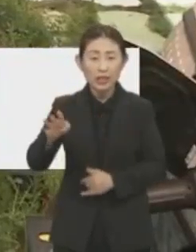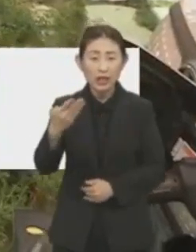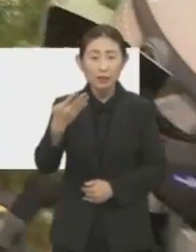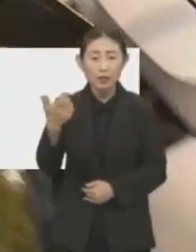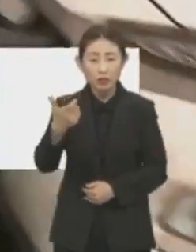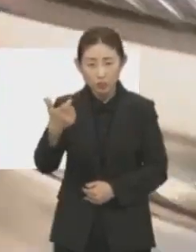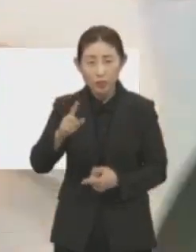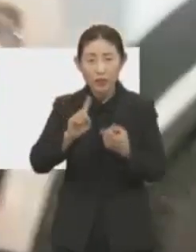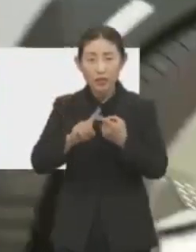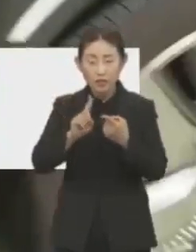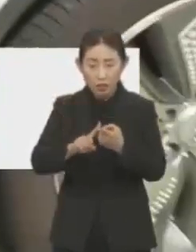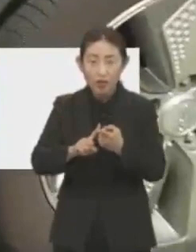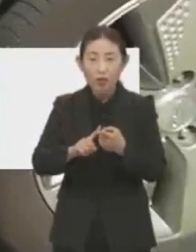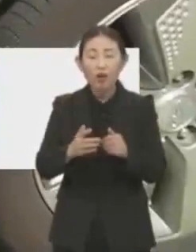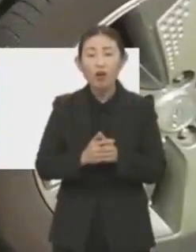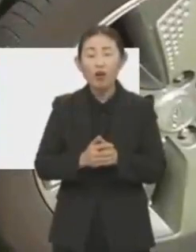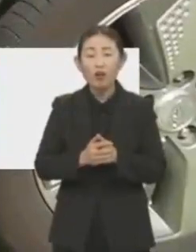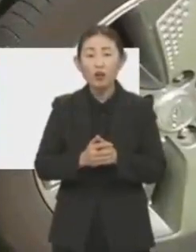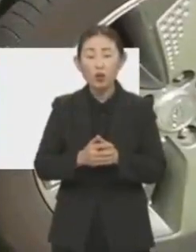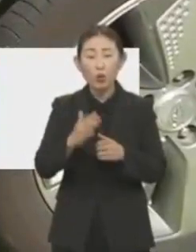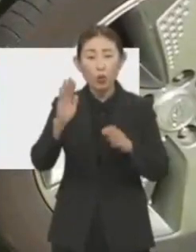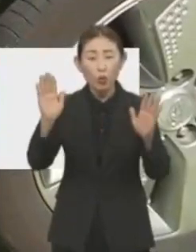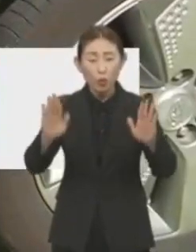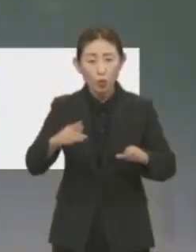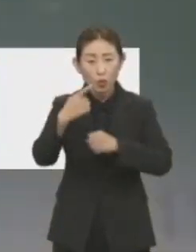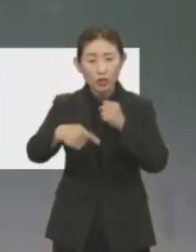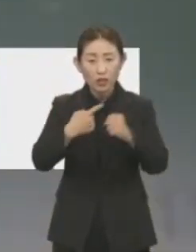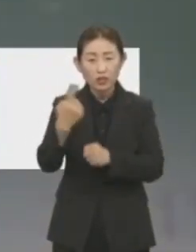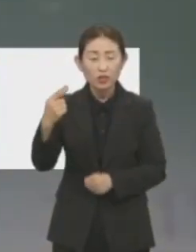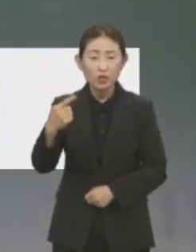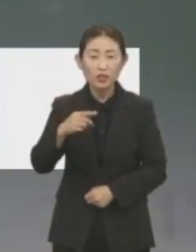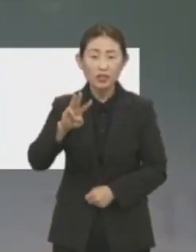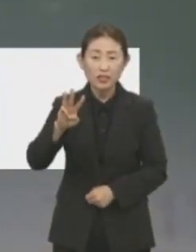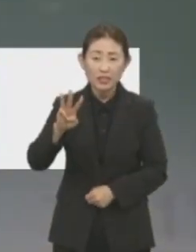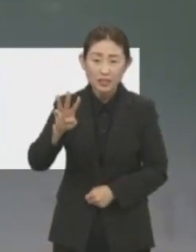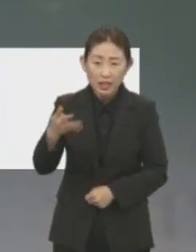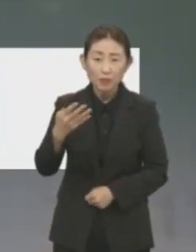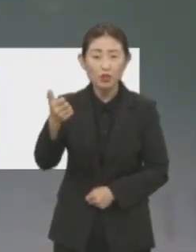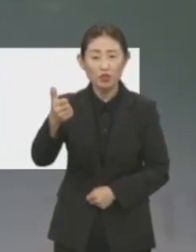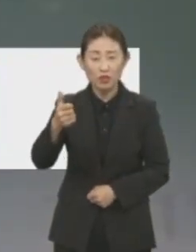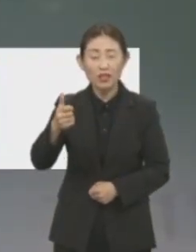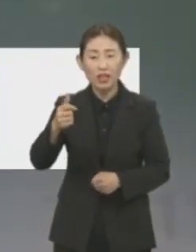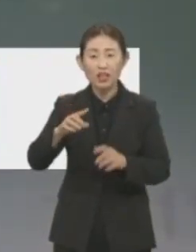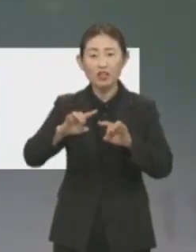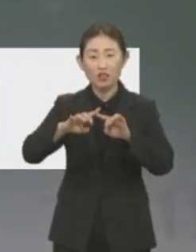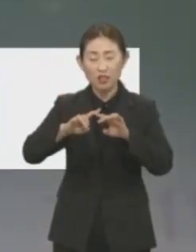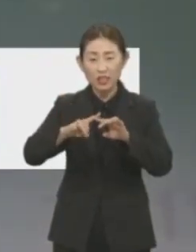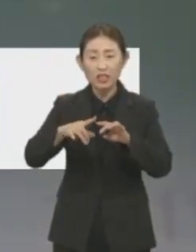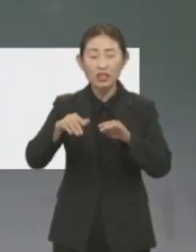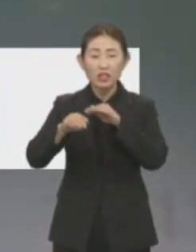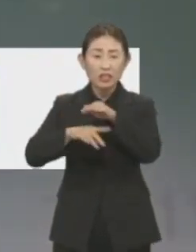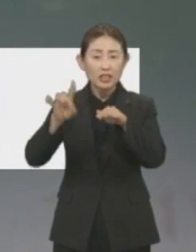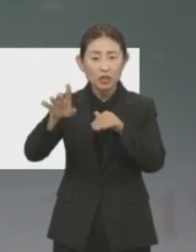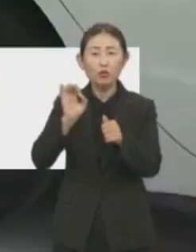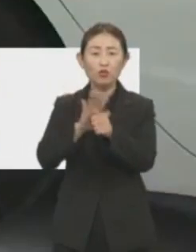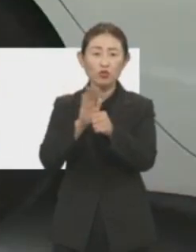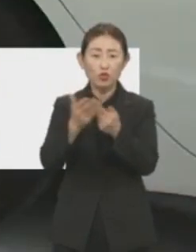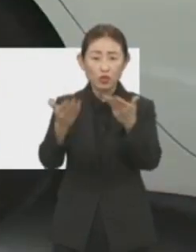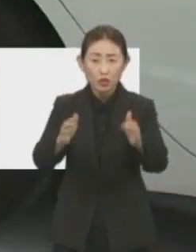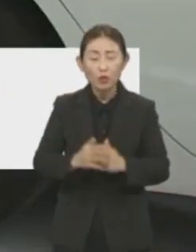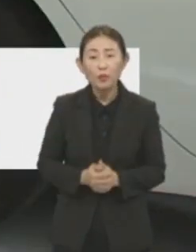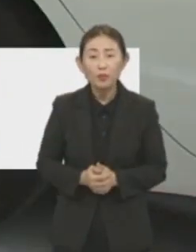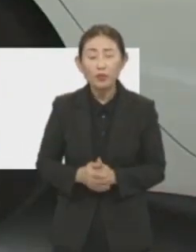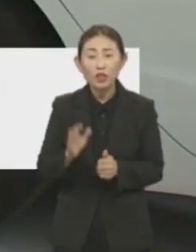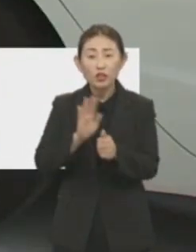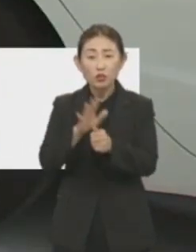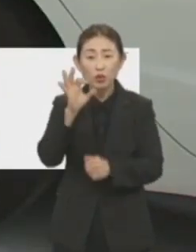예순대를 추가로 보급하는 등 올해만 1400 신대를 보급해 역대 최대의 기록을 세울 전망입니다 이에 따라 올해